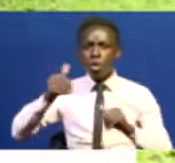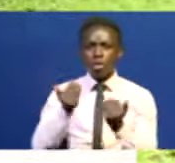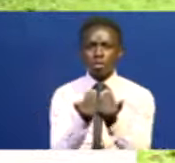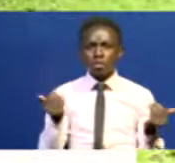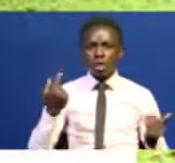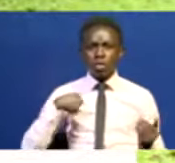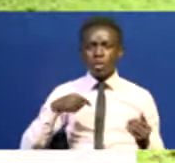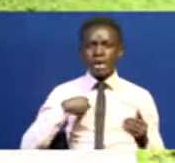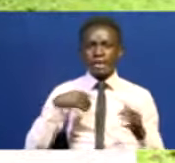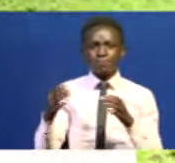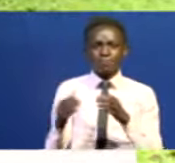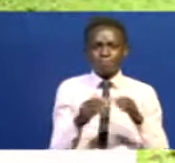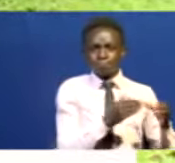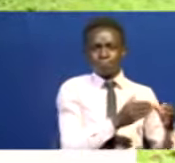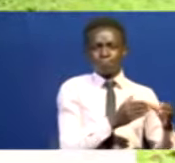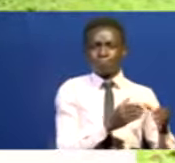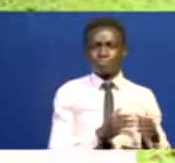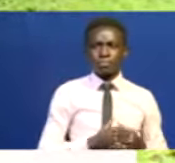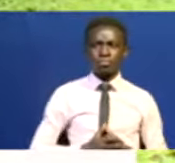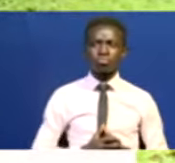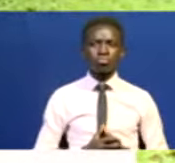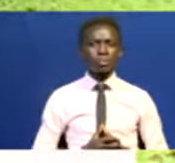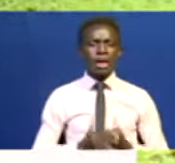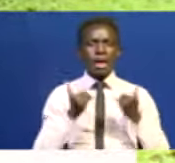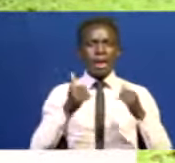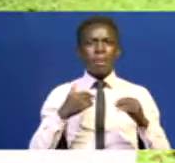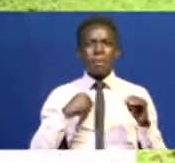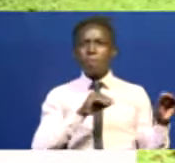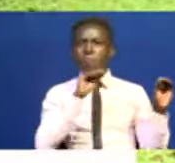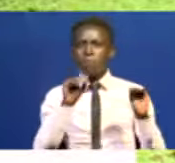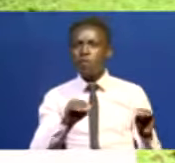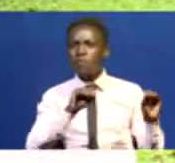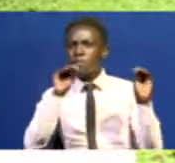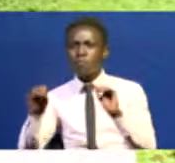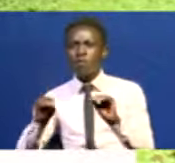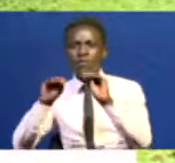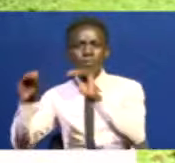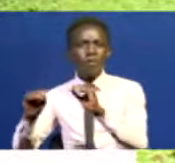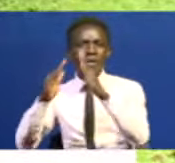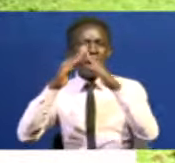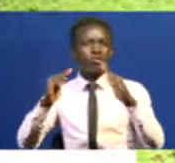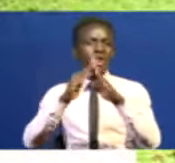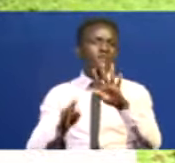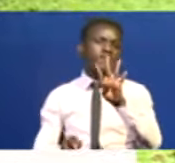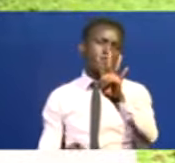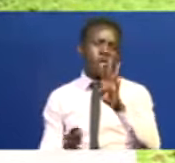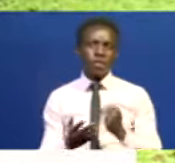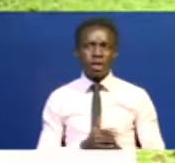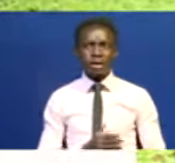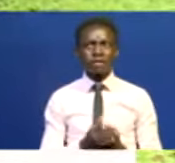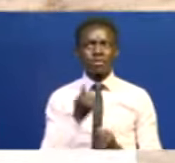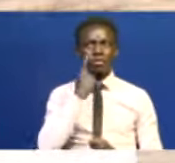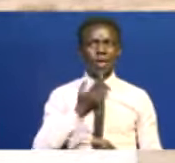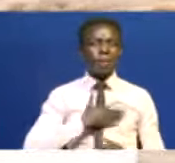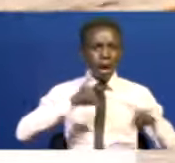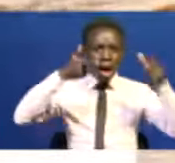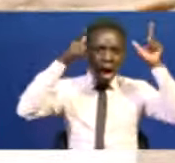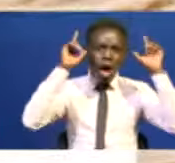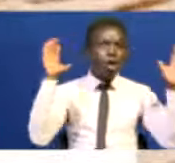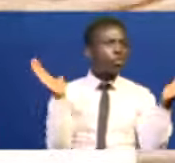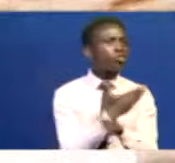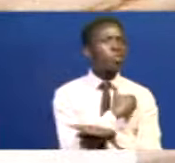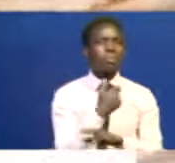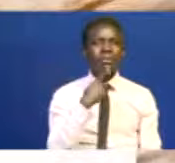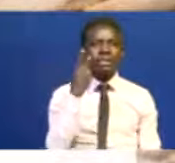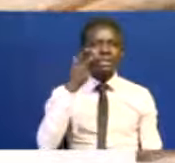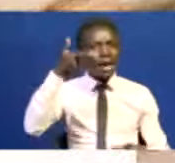sasa nimehama mboma kama ine. Sasa hata nimechoka, hata nimeacha manguo kila mahali. Mfugo yangu ingine imepotea, hata sijaona, ni ng'ombe tu nimeona